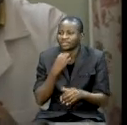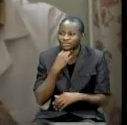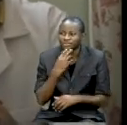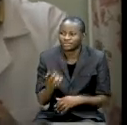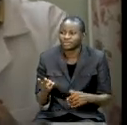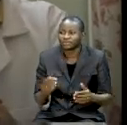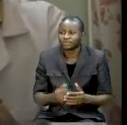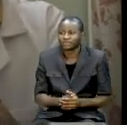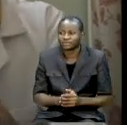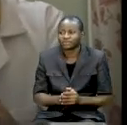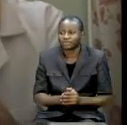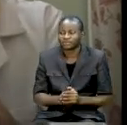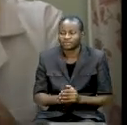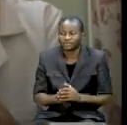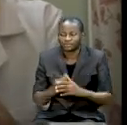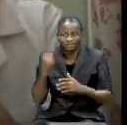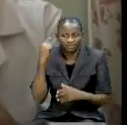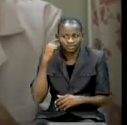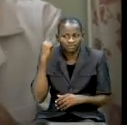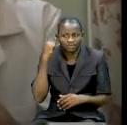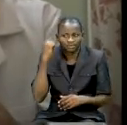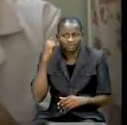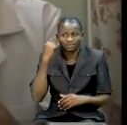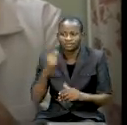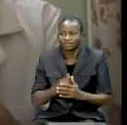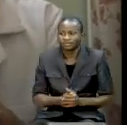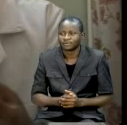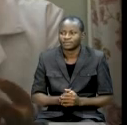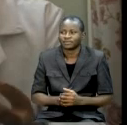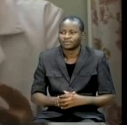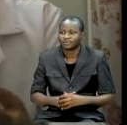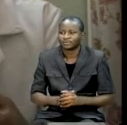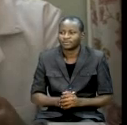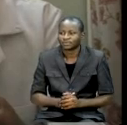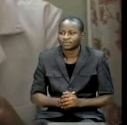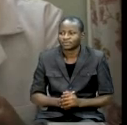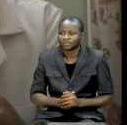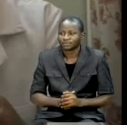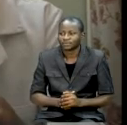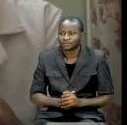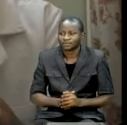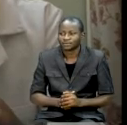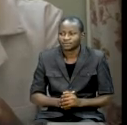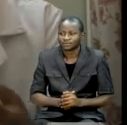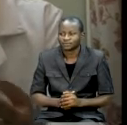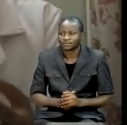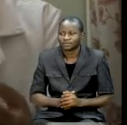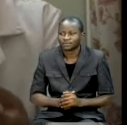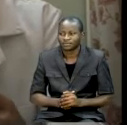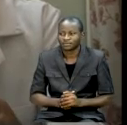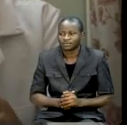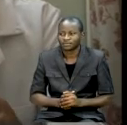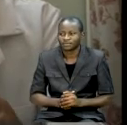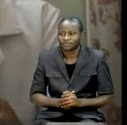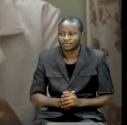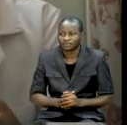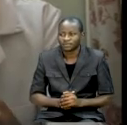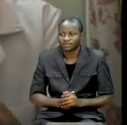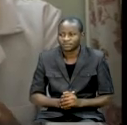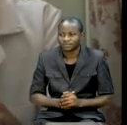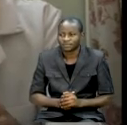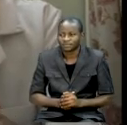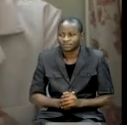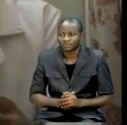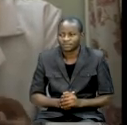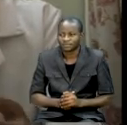des bronches, on peut assister à une hyperactivité. Lorsque les bronches fonctionnent de manière excessive,